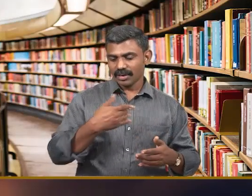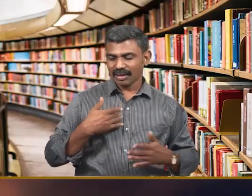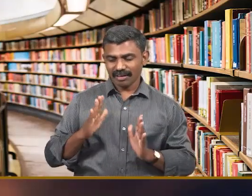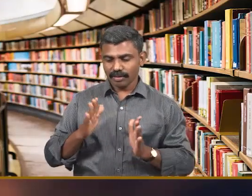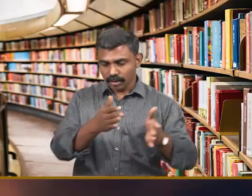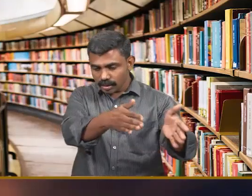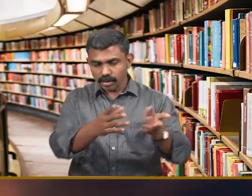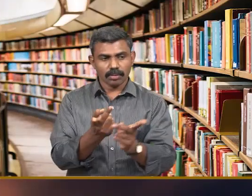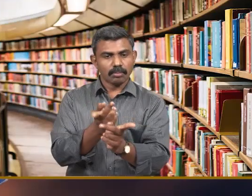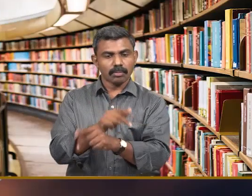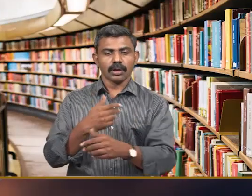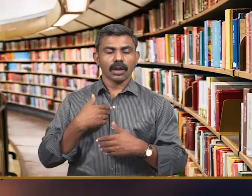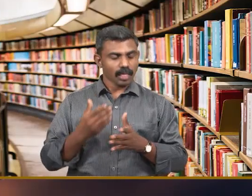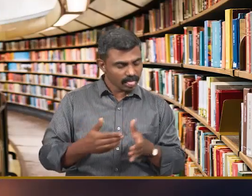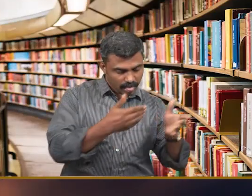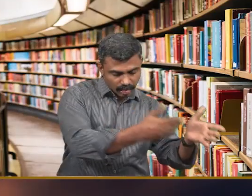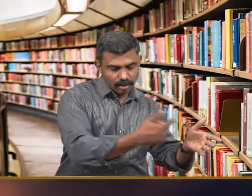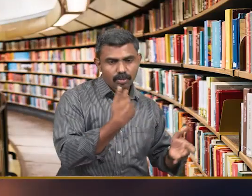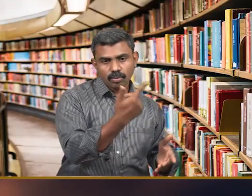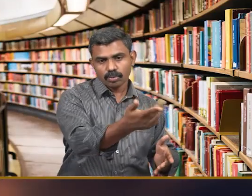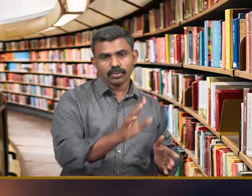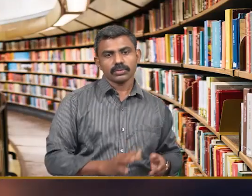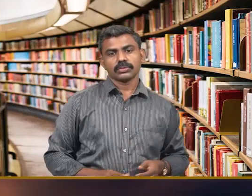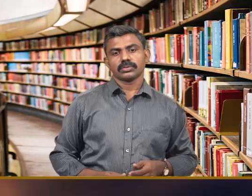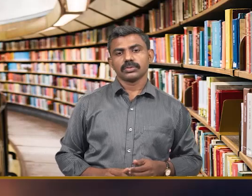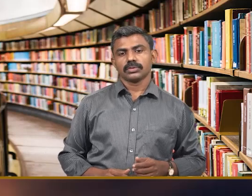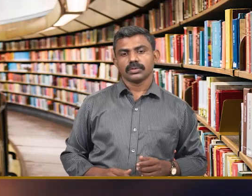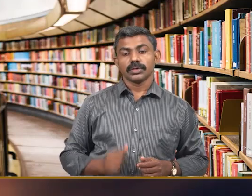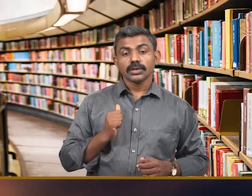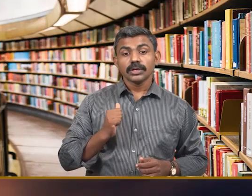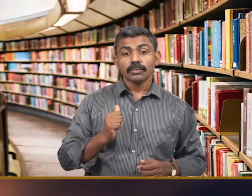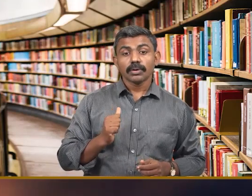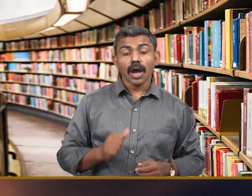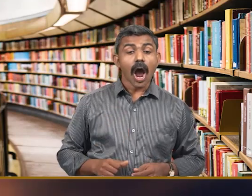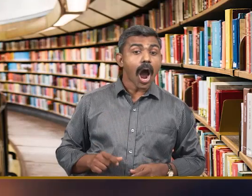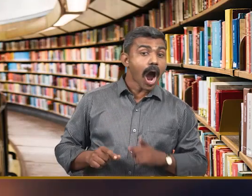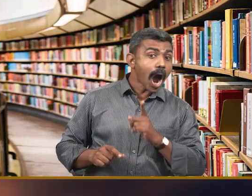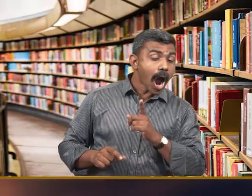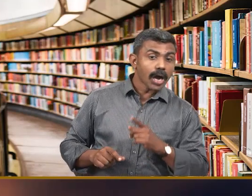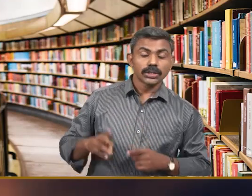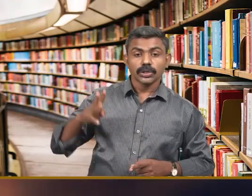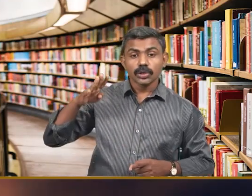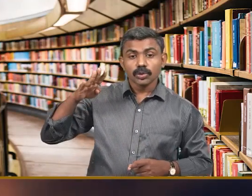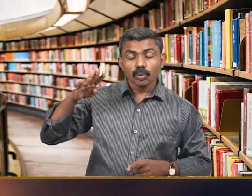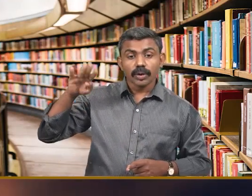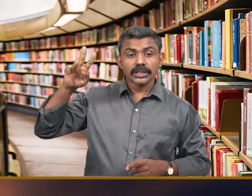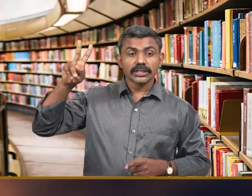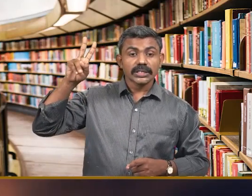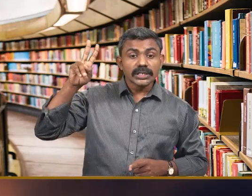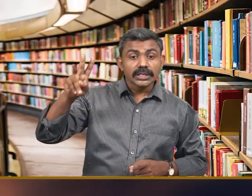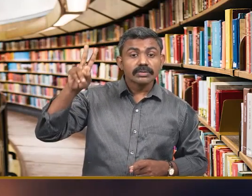இத்தாலியோட அரசை வந்து நீங்கள் பொறுப்பேற்றுங்க அப்படின்னு சொல்லி ரோம் அணிவகுப்பு இது எப்போ நடக்கிறாரோ 1922 யாரை